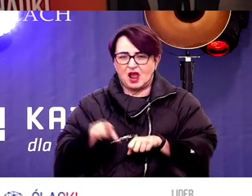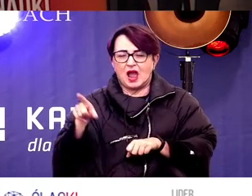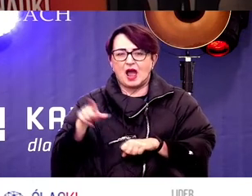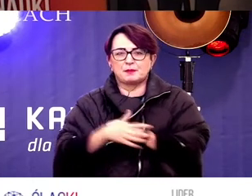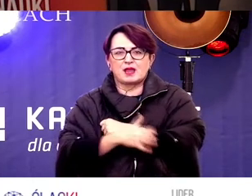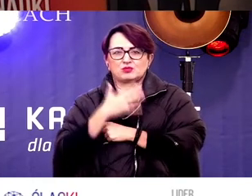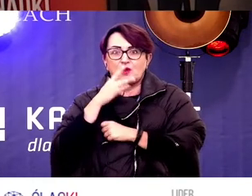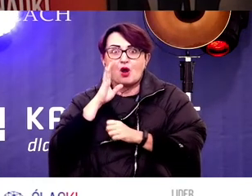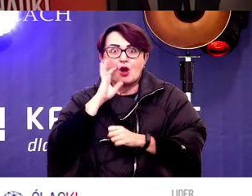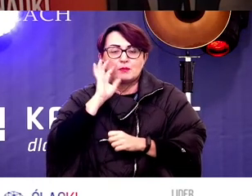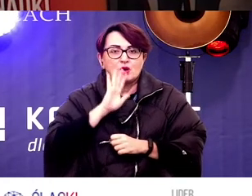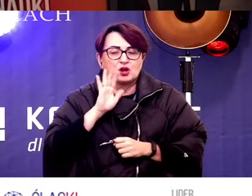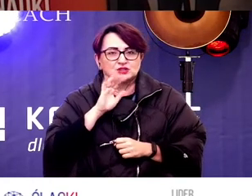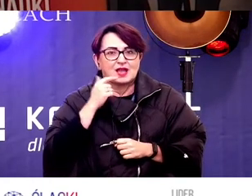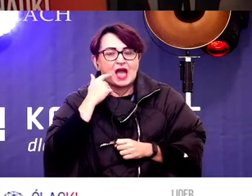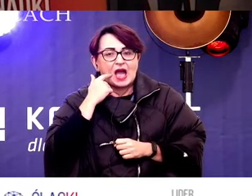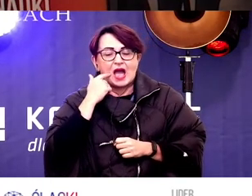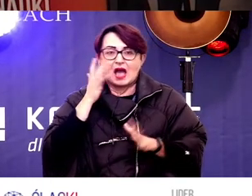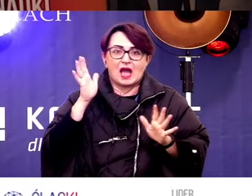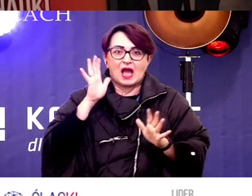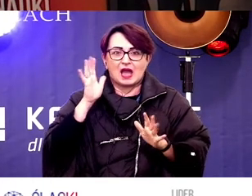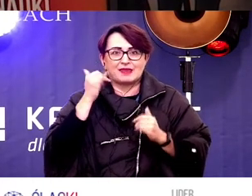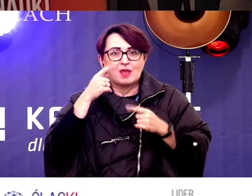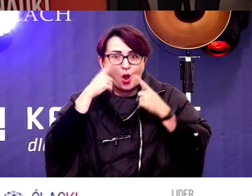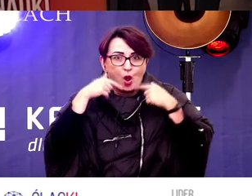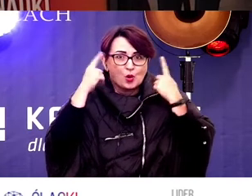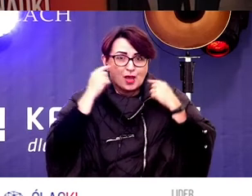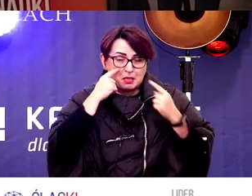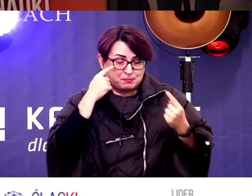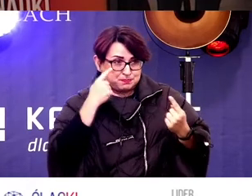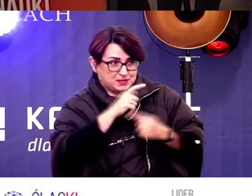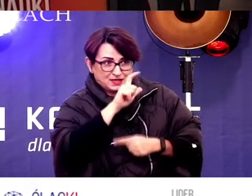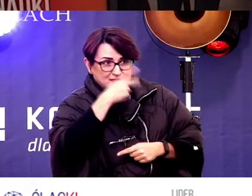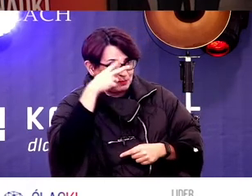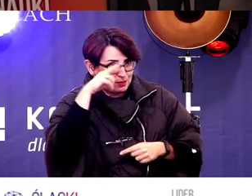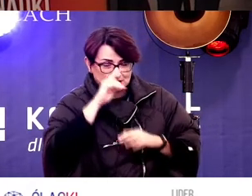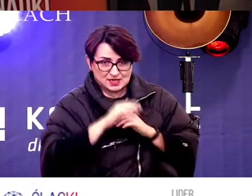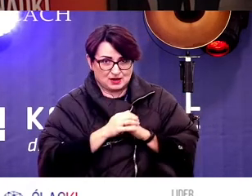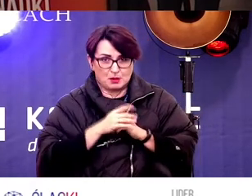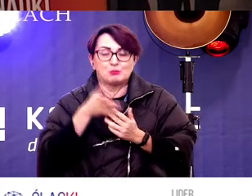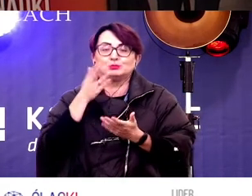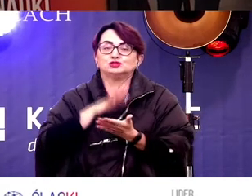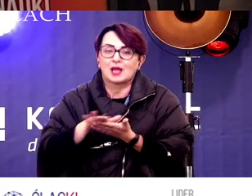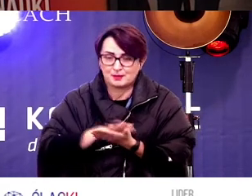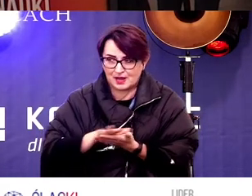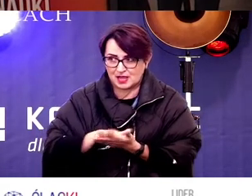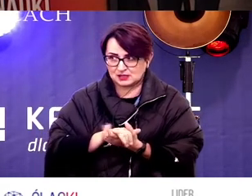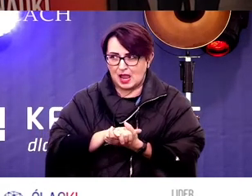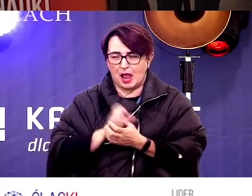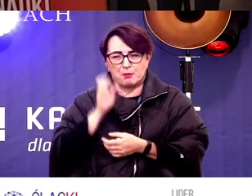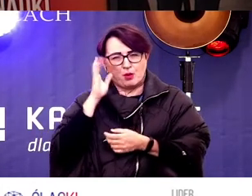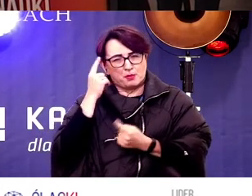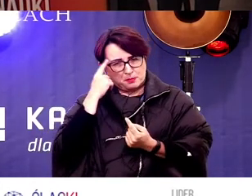biedny minister mówi: ojej, mówi, ja inne okulary wziąłem, po prostu pana nie zauważyłem, bardzo przepraszam. Ale potem tak